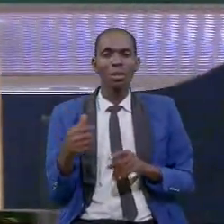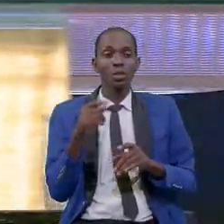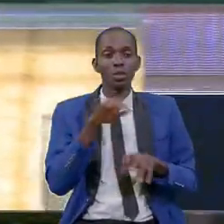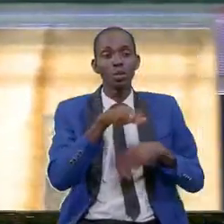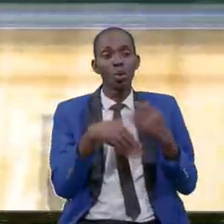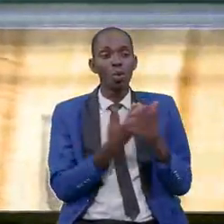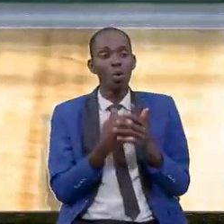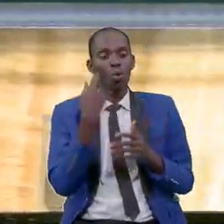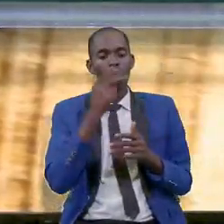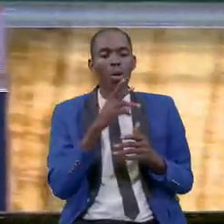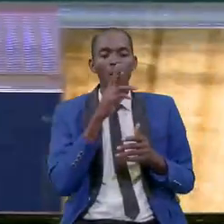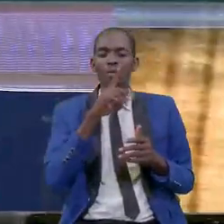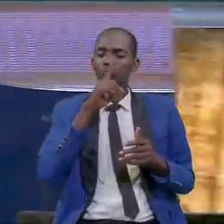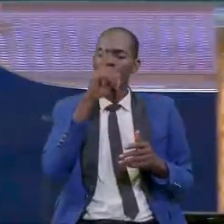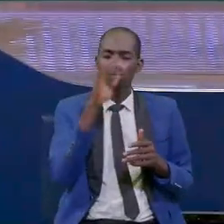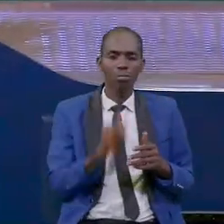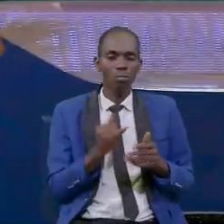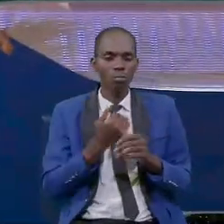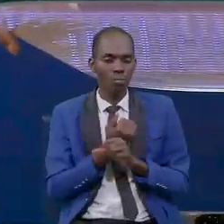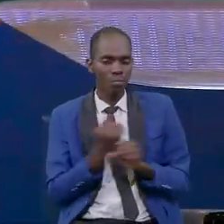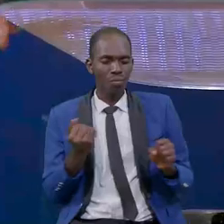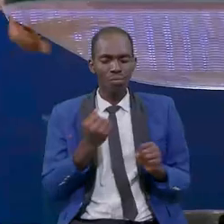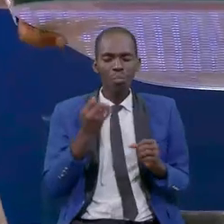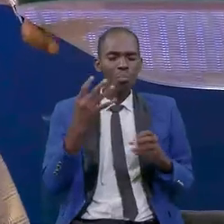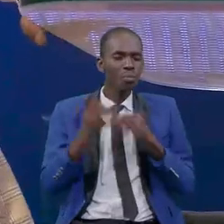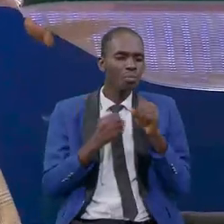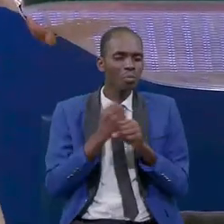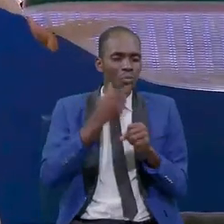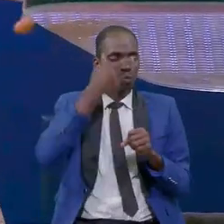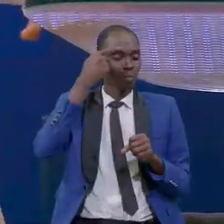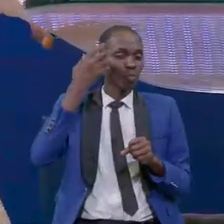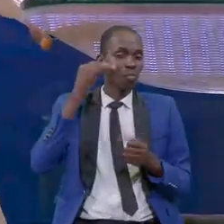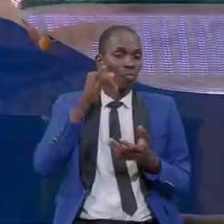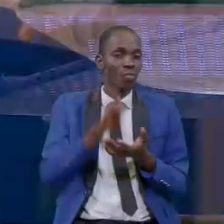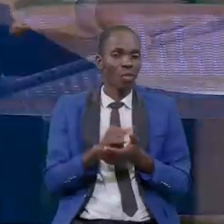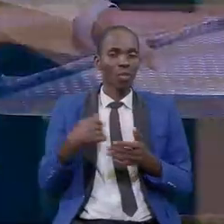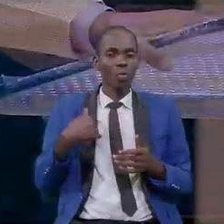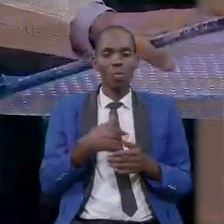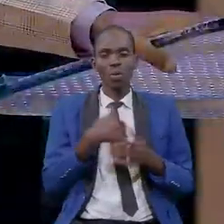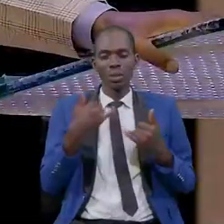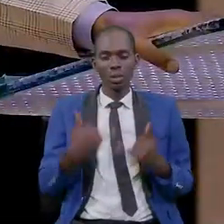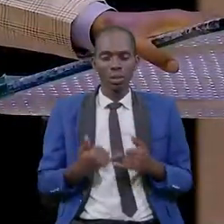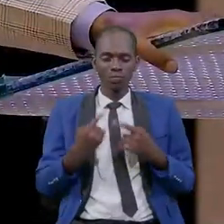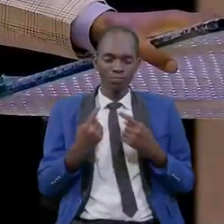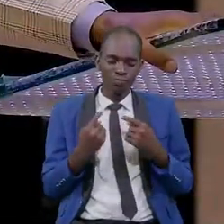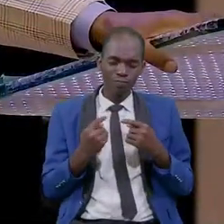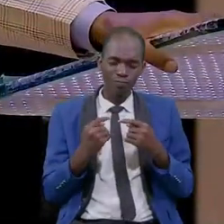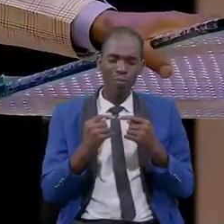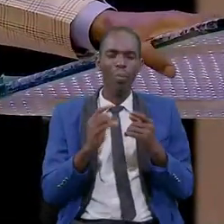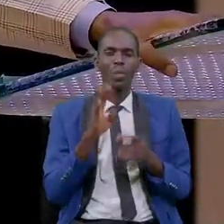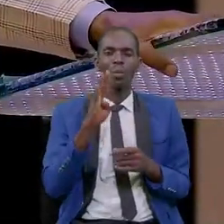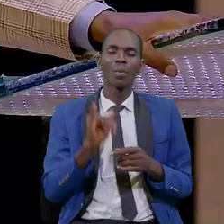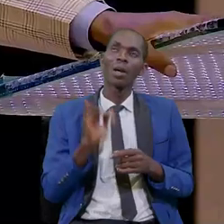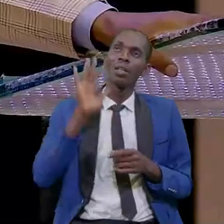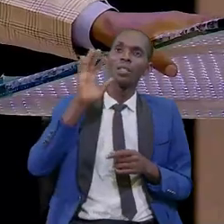qui sommes réellement nés de nouveau des années passées, à cause de cela, nous nous efforçons par sa